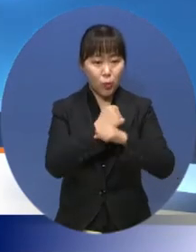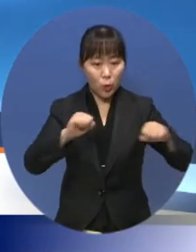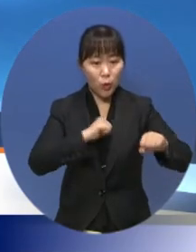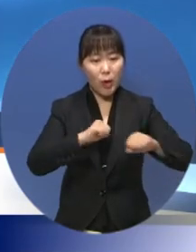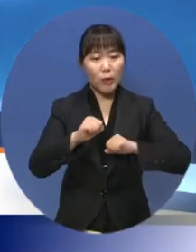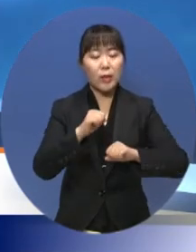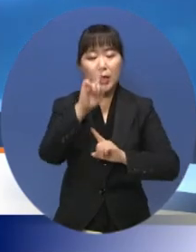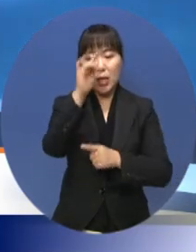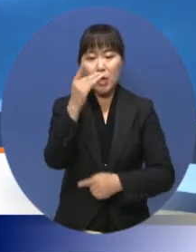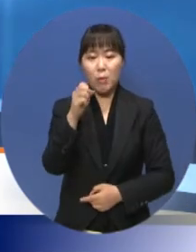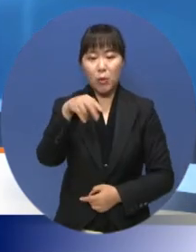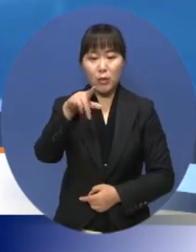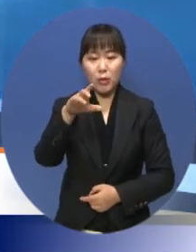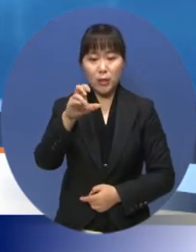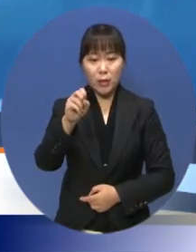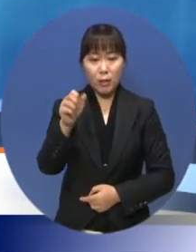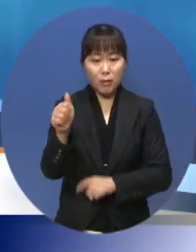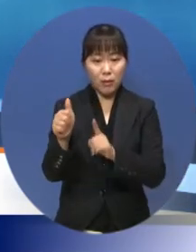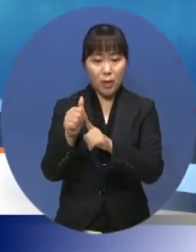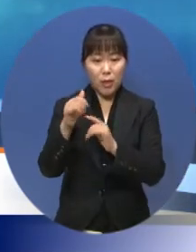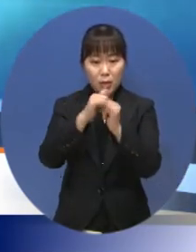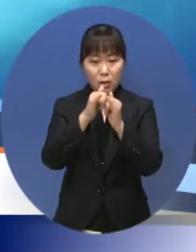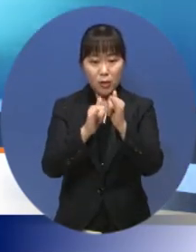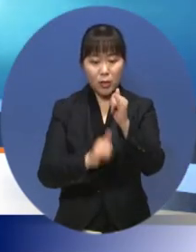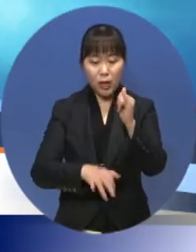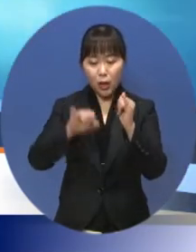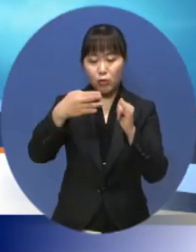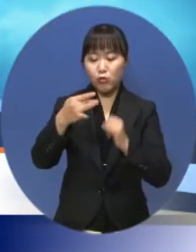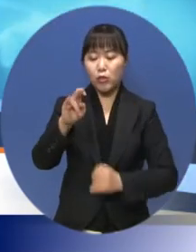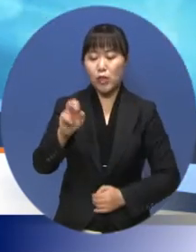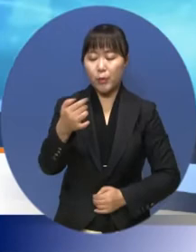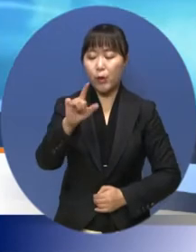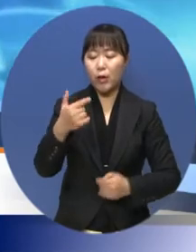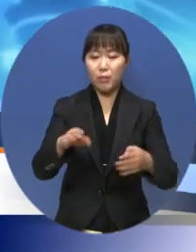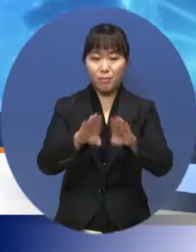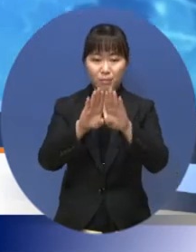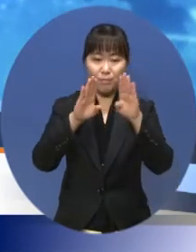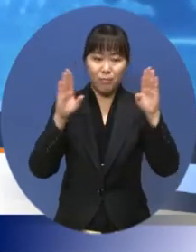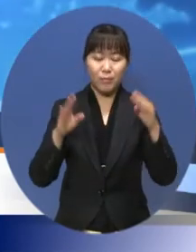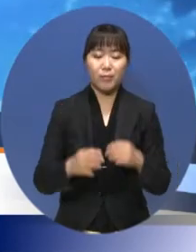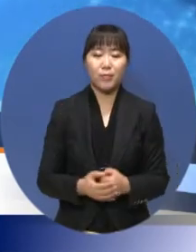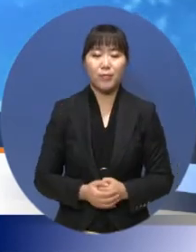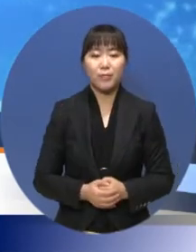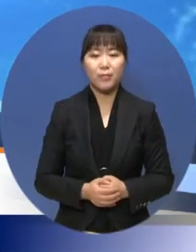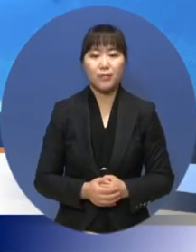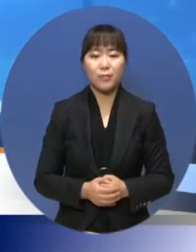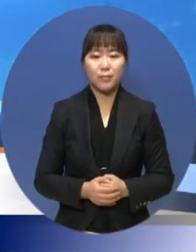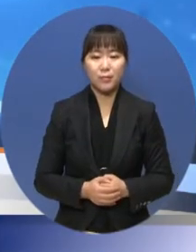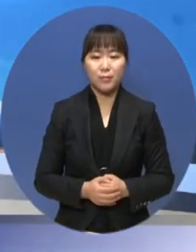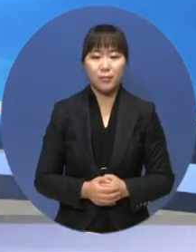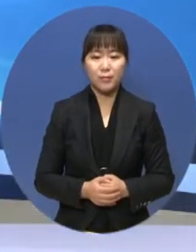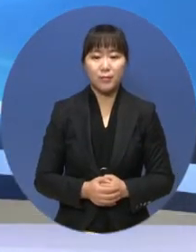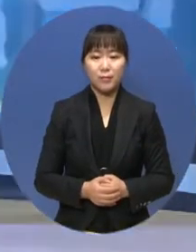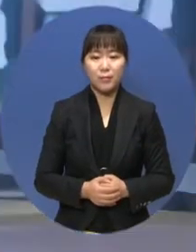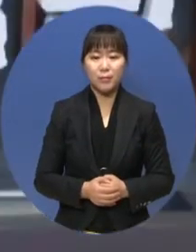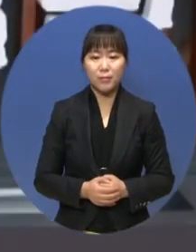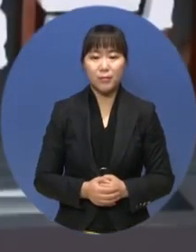이봉창 의사의 역사 울림관이 개관했습니다. 그 현장에 서정용 기자가 다녀왔습니다.